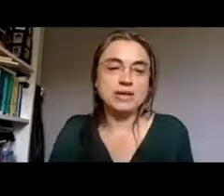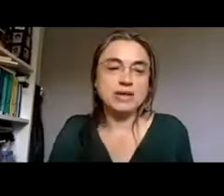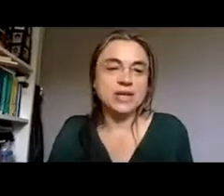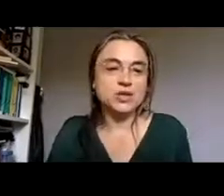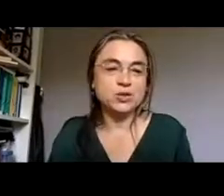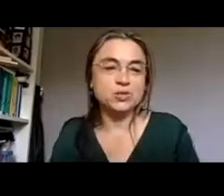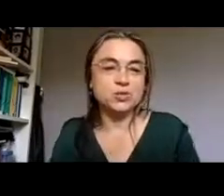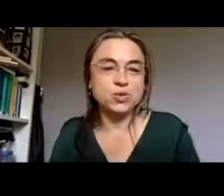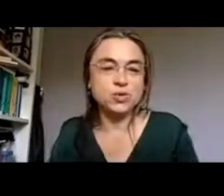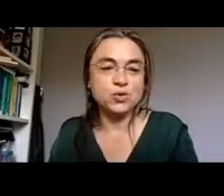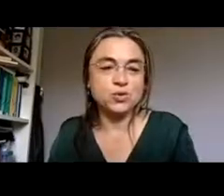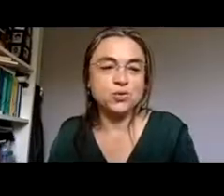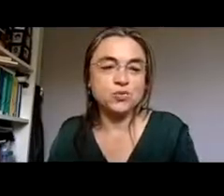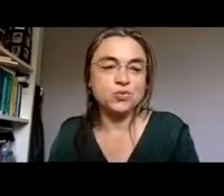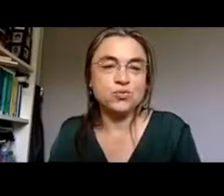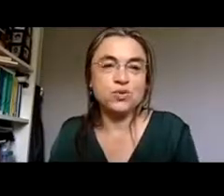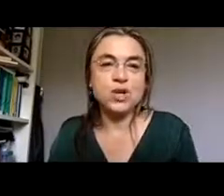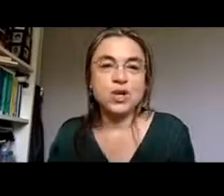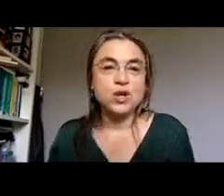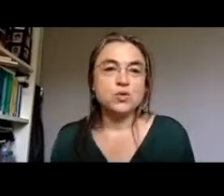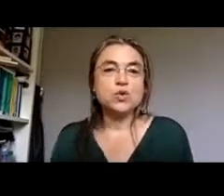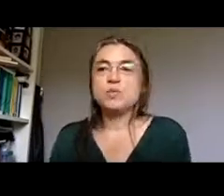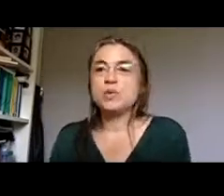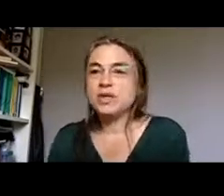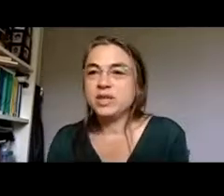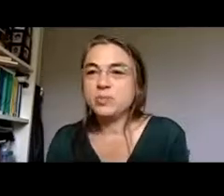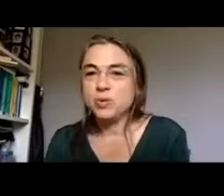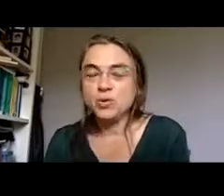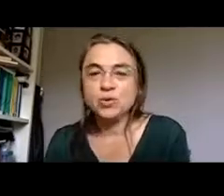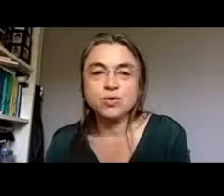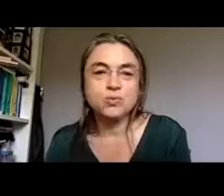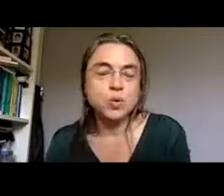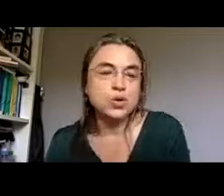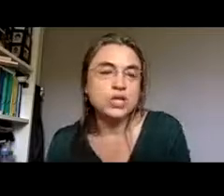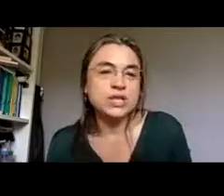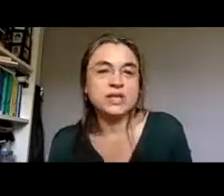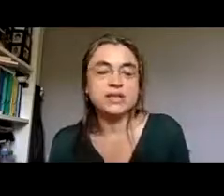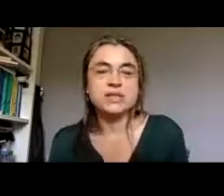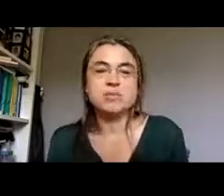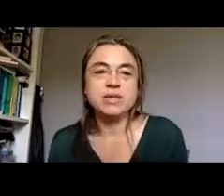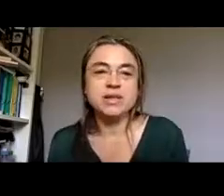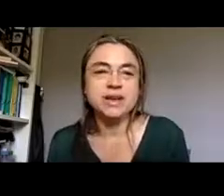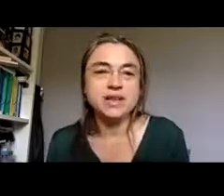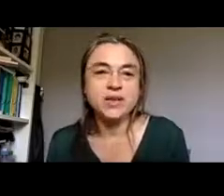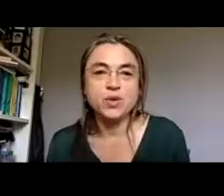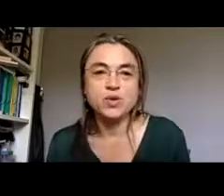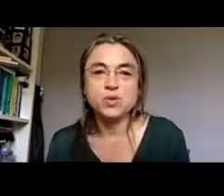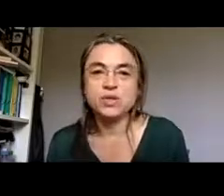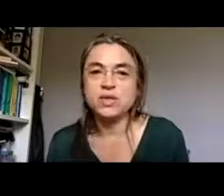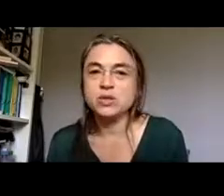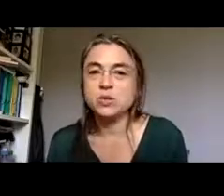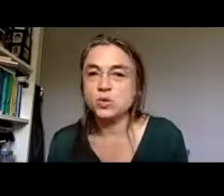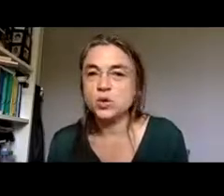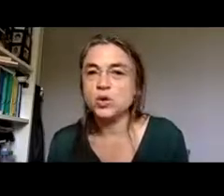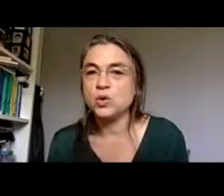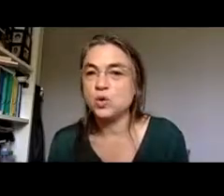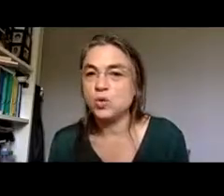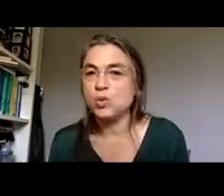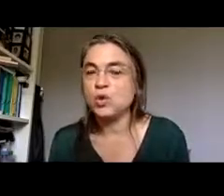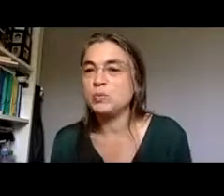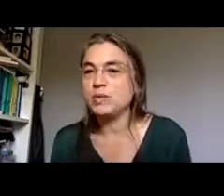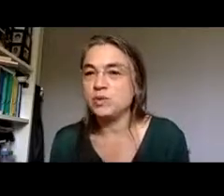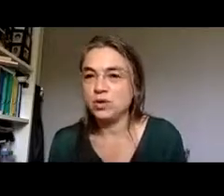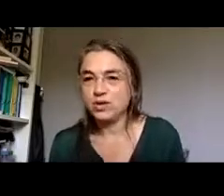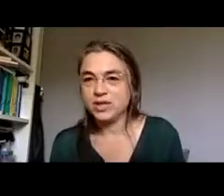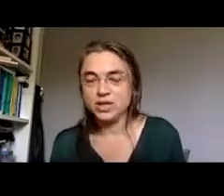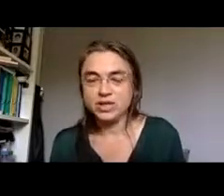de partage. Donc, nous sommes une équipe projet interdisciplinaire qui avons associé sociologues,